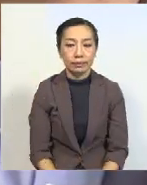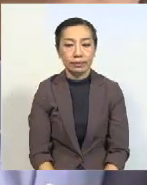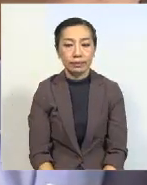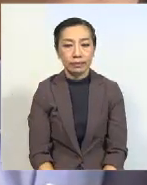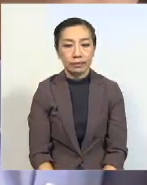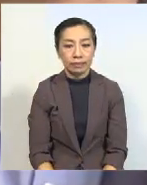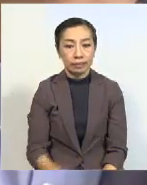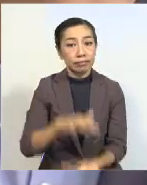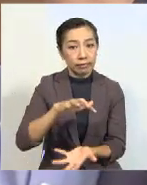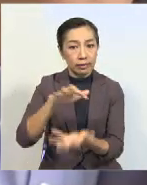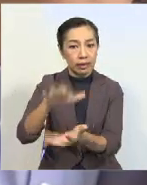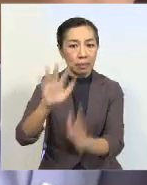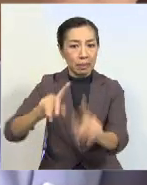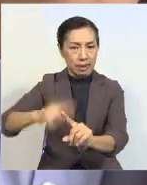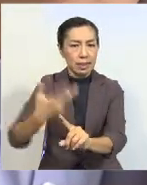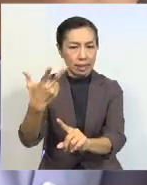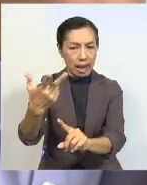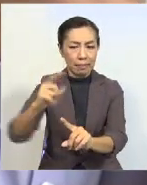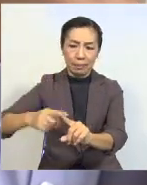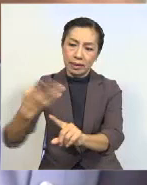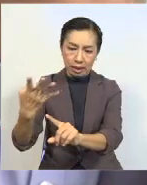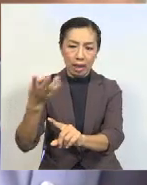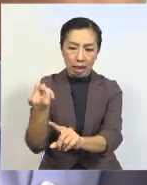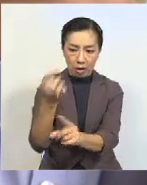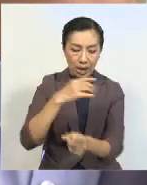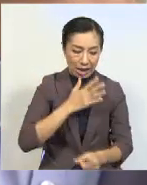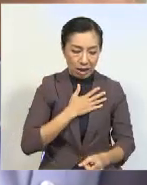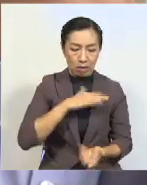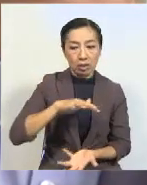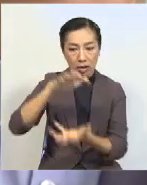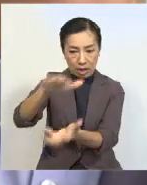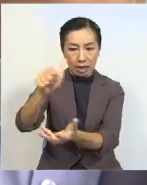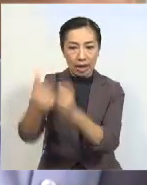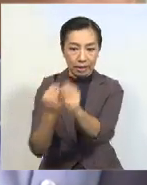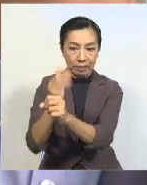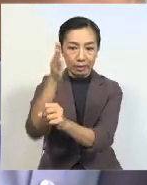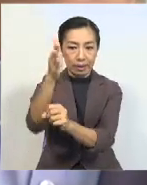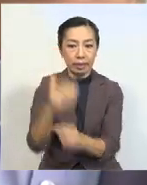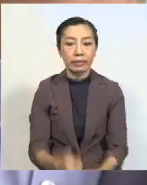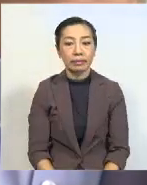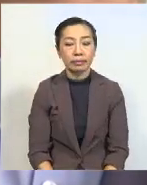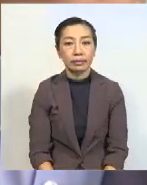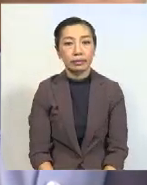ล็ดพันธุ์ก็จะไปสนับสนุนได้ประมาณเดือนมีนาเมษาของปีหน้านะครับครับผม